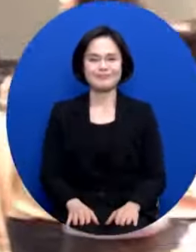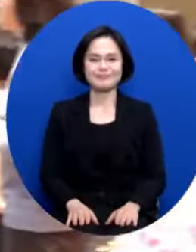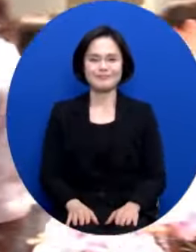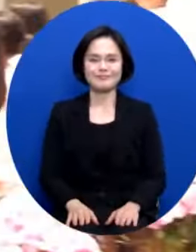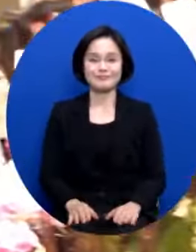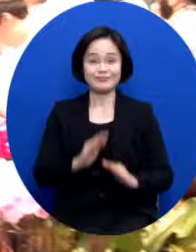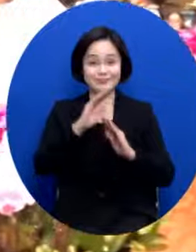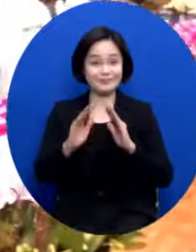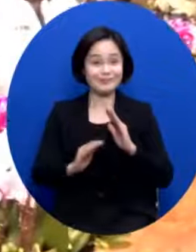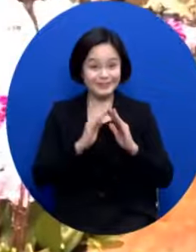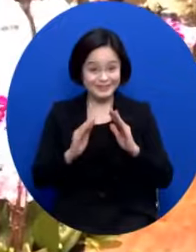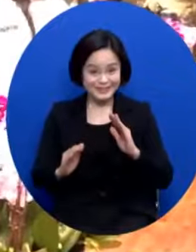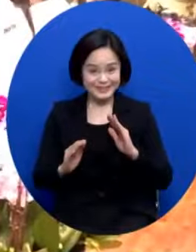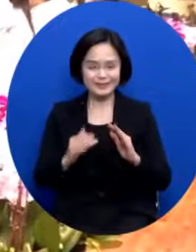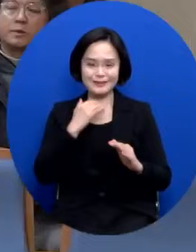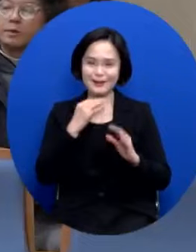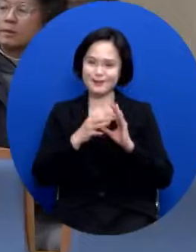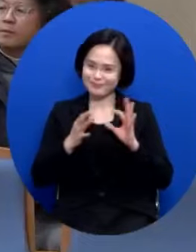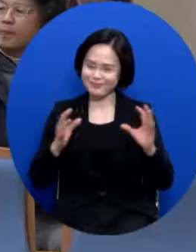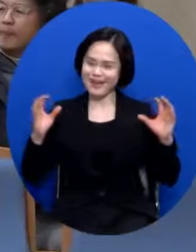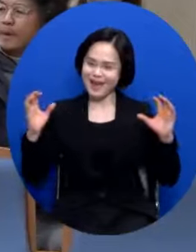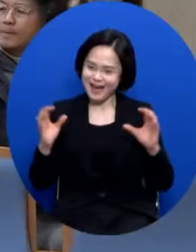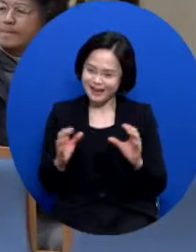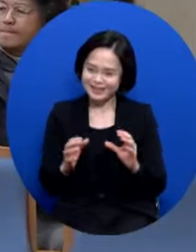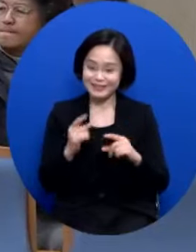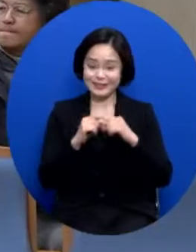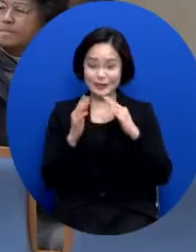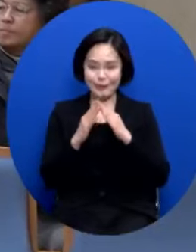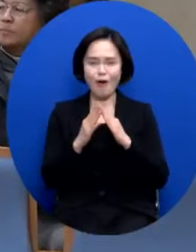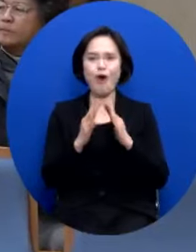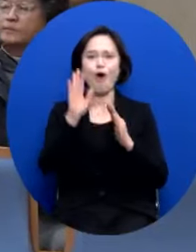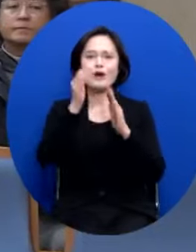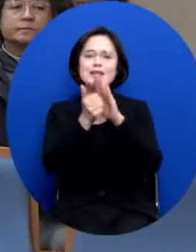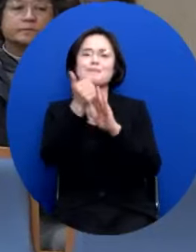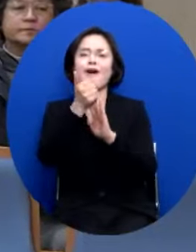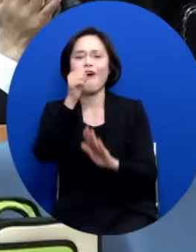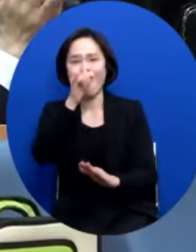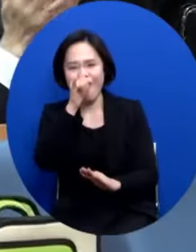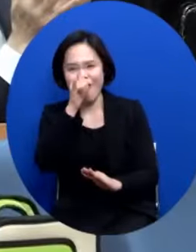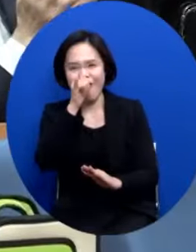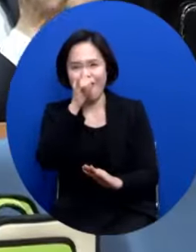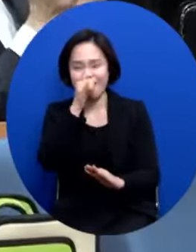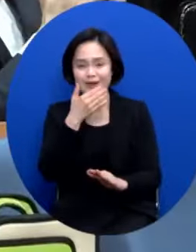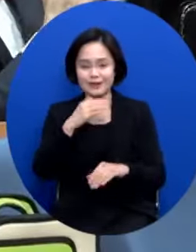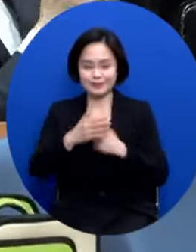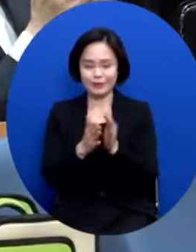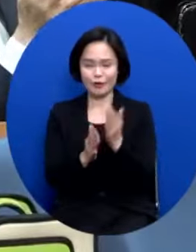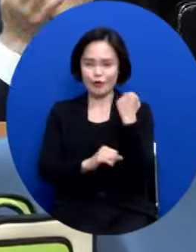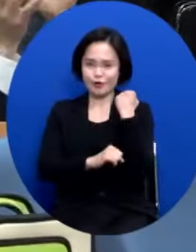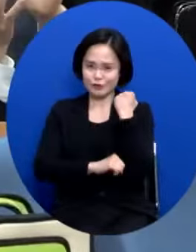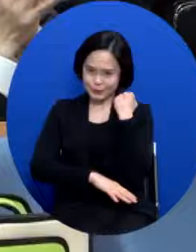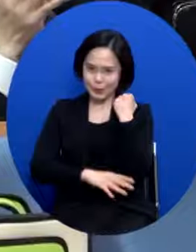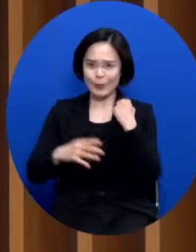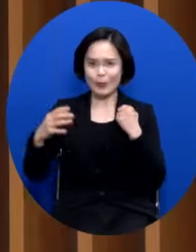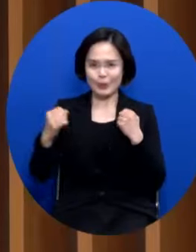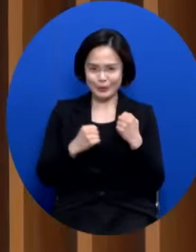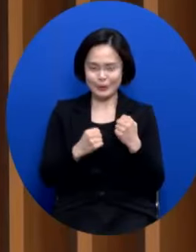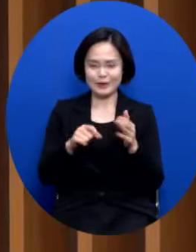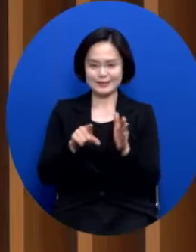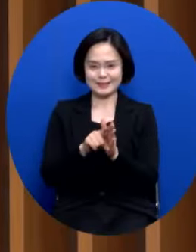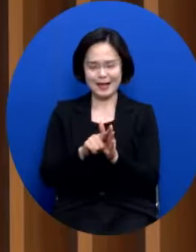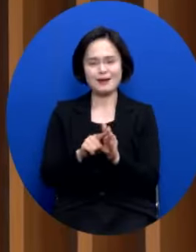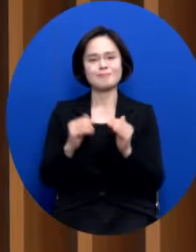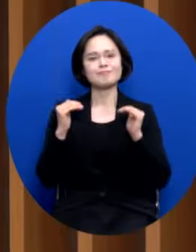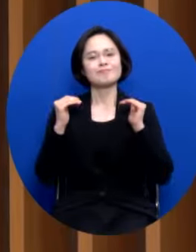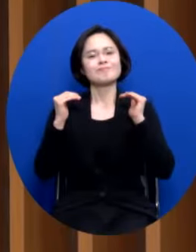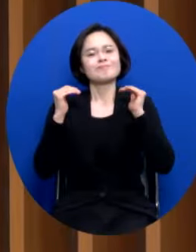세대가 어울리는 백석대학 교회에는 희망이 있다며 앞으로도 성경 중심의 목회 방향성에 따라 신앙을 키워가겠다고 30주년에 대한